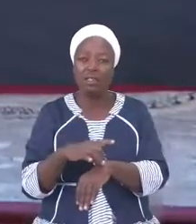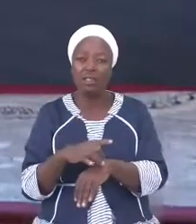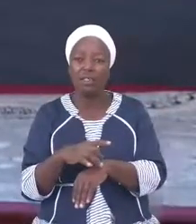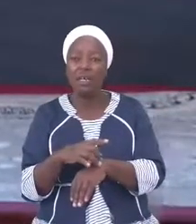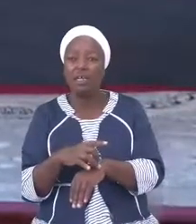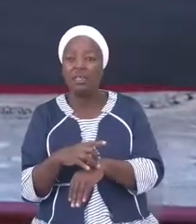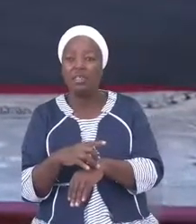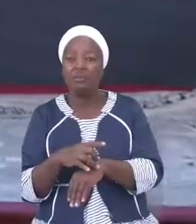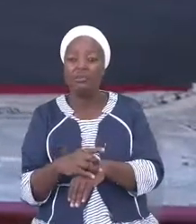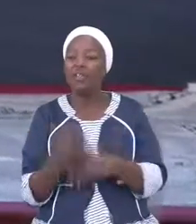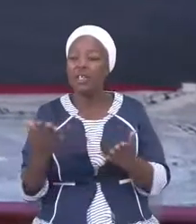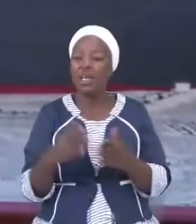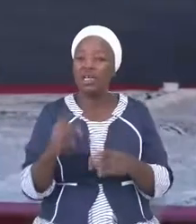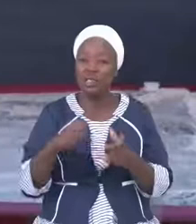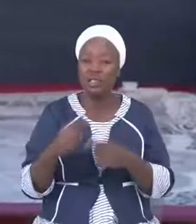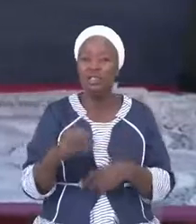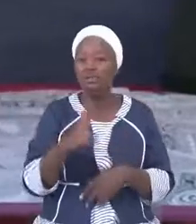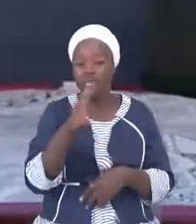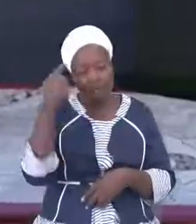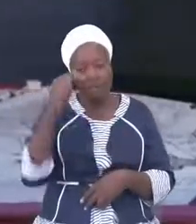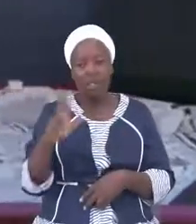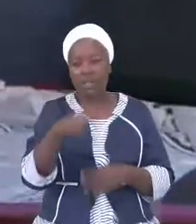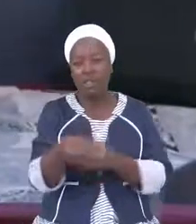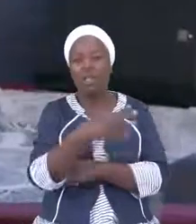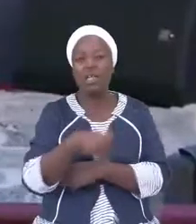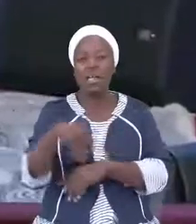dans le sein de la terre 3 jours et 3 nuits.